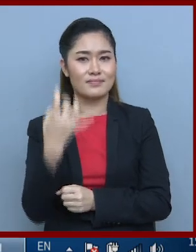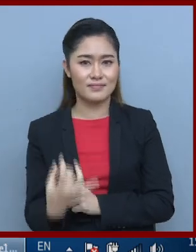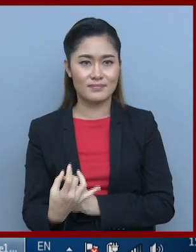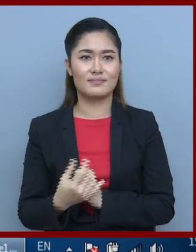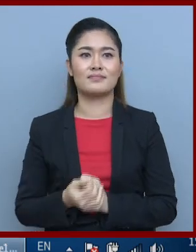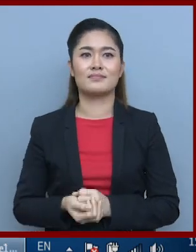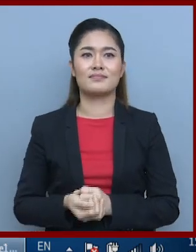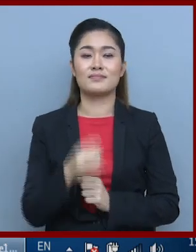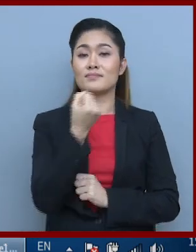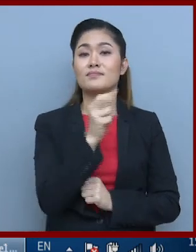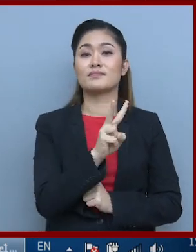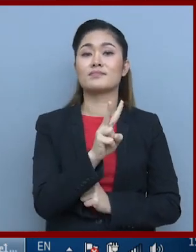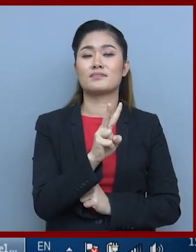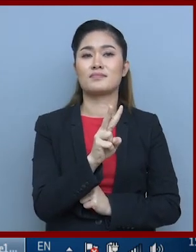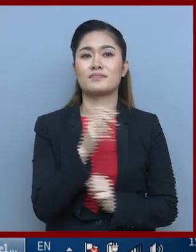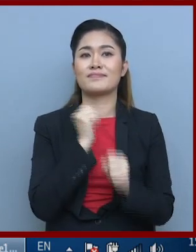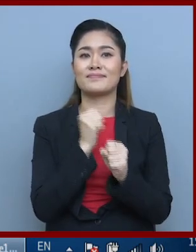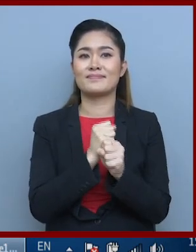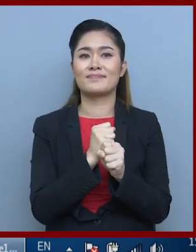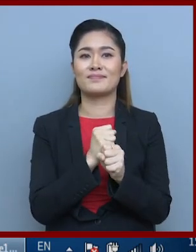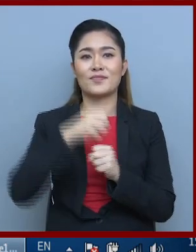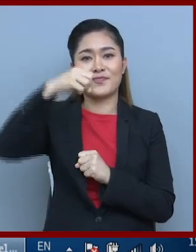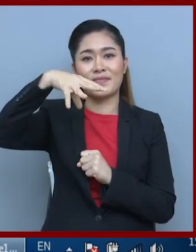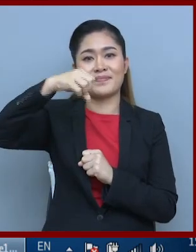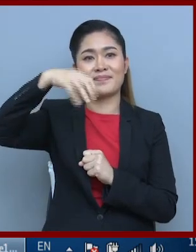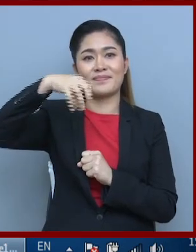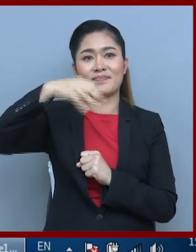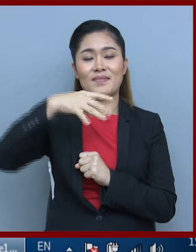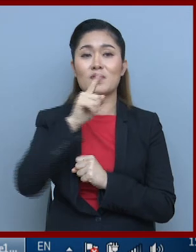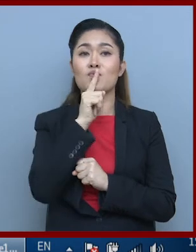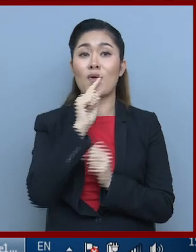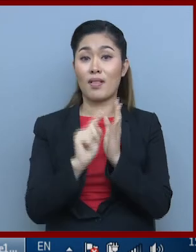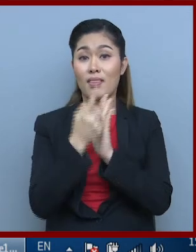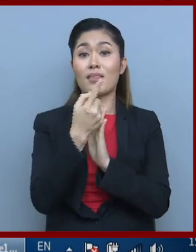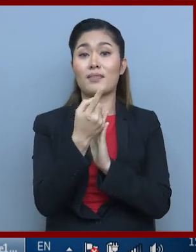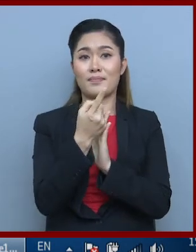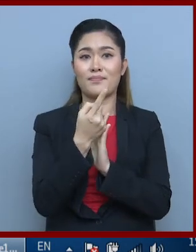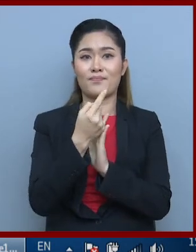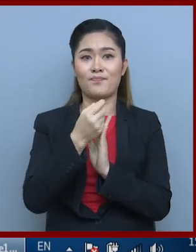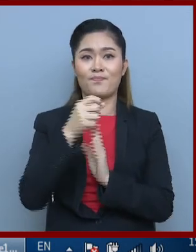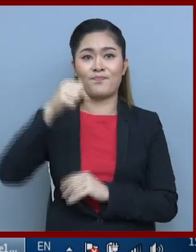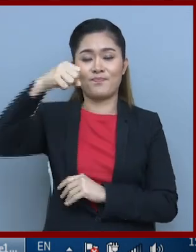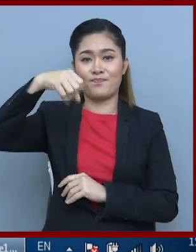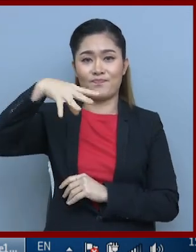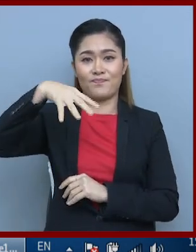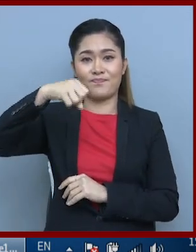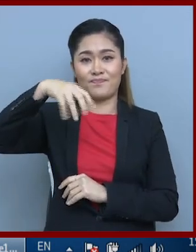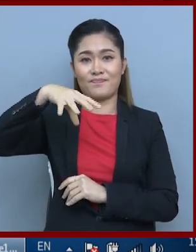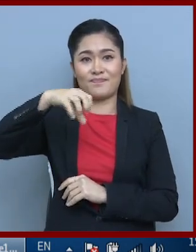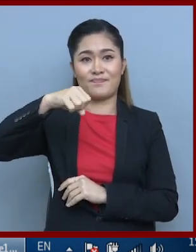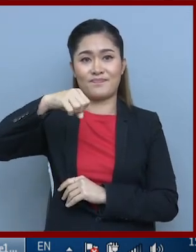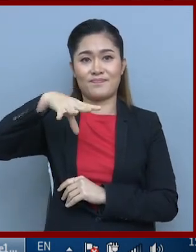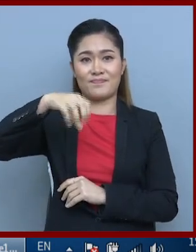ง12นี่เราจะเป็นการสร้างไฟกระพริบถ้าเราคลิกปุ่ม start ไฟก็จะพริบ